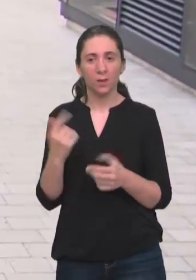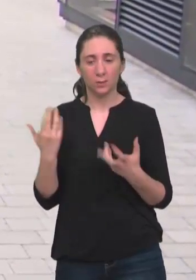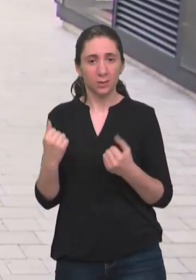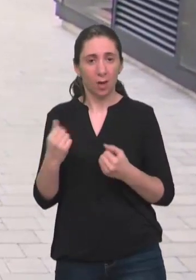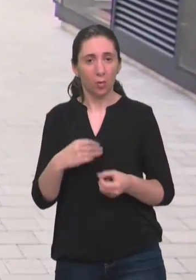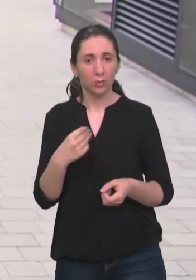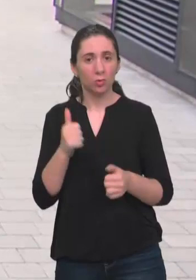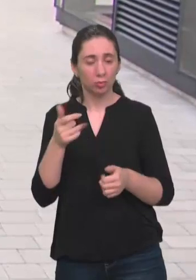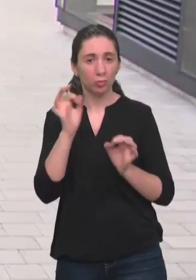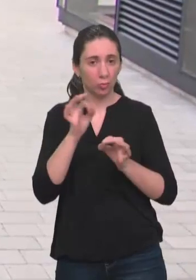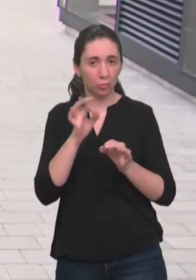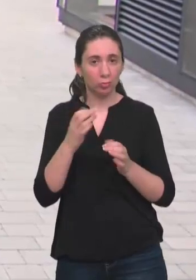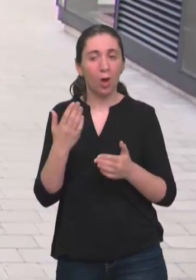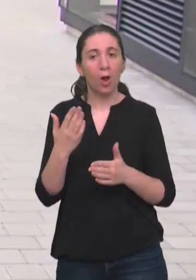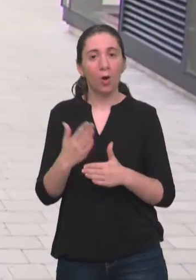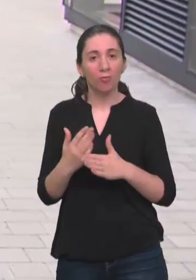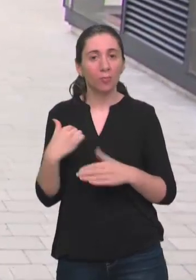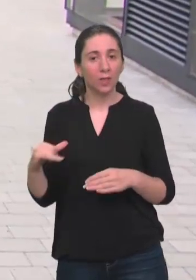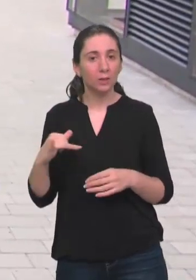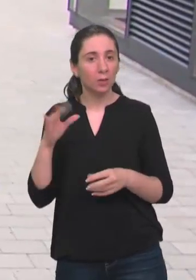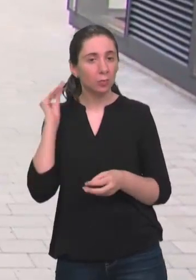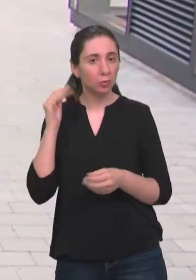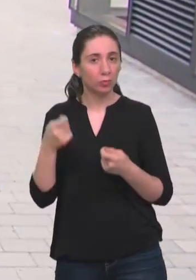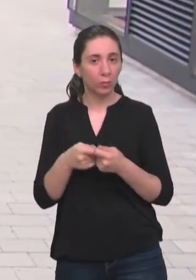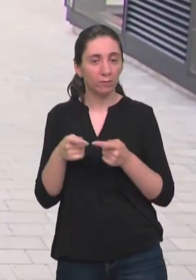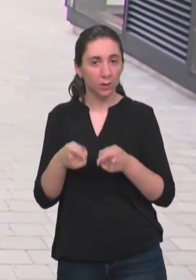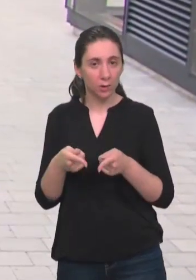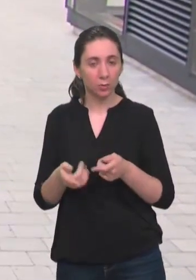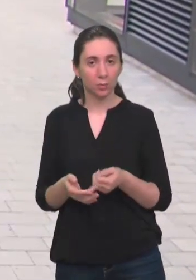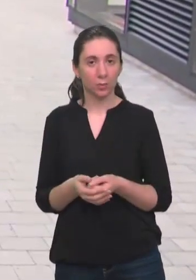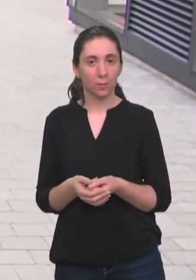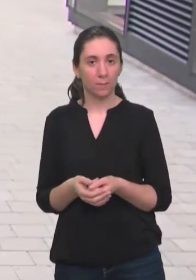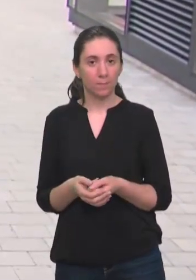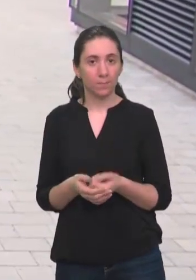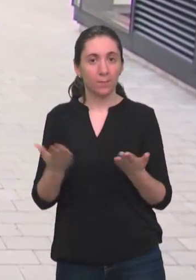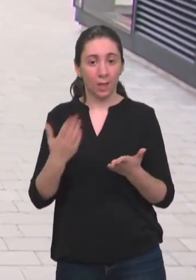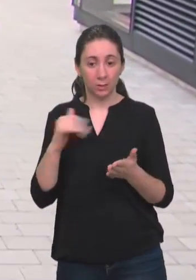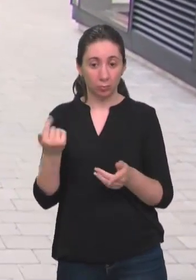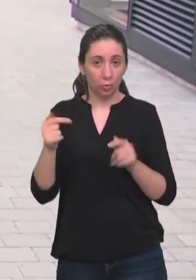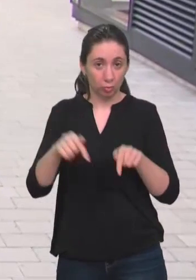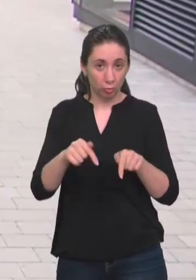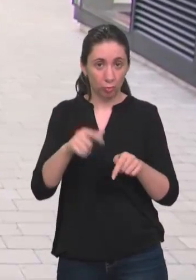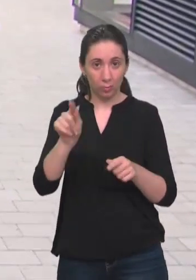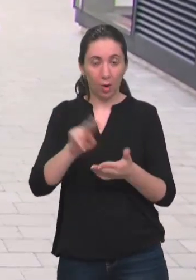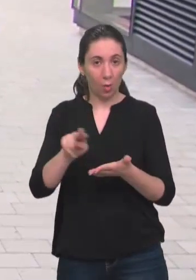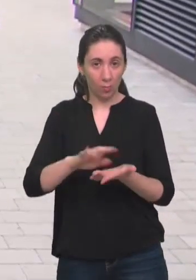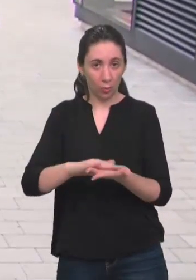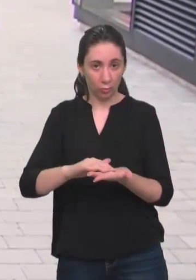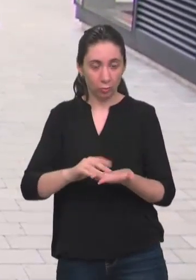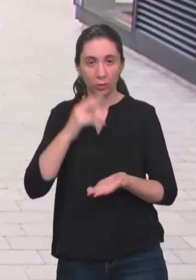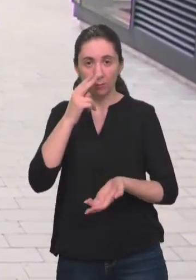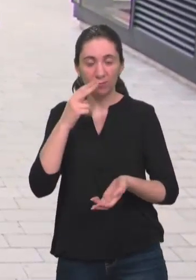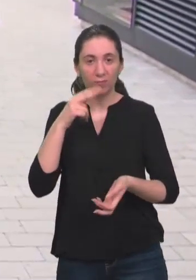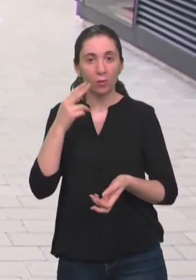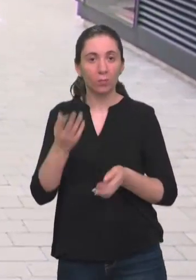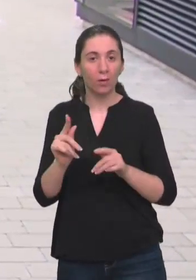i tužno, ali opet i zanimljivo mi slušati o tome. Onda kad sam još tu malo pročitala i informirala se